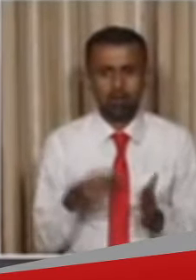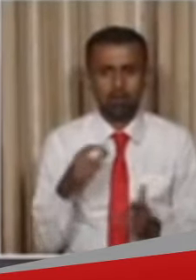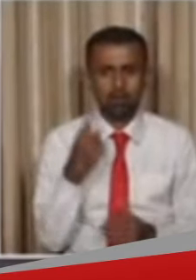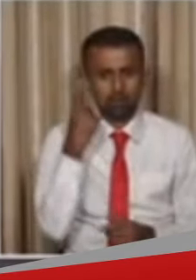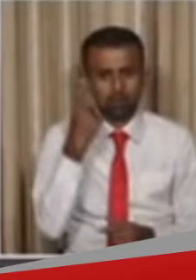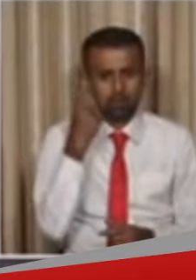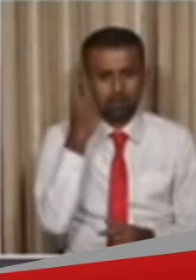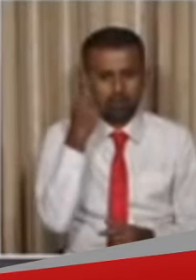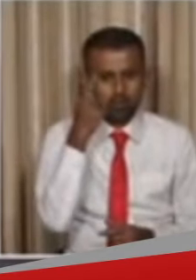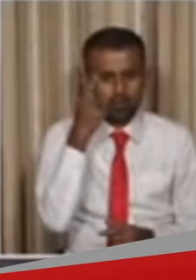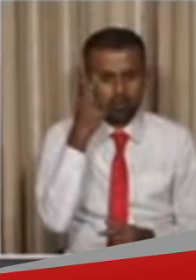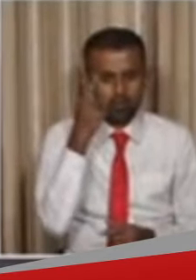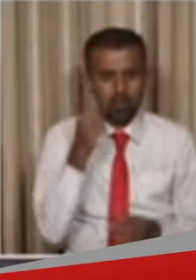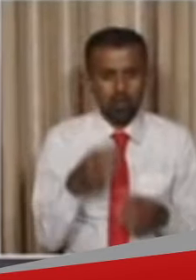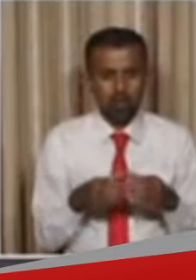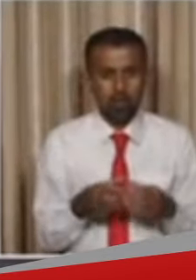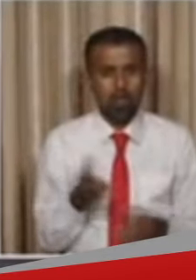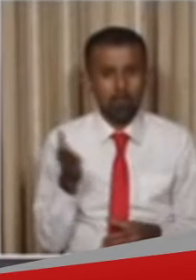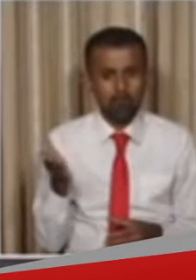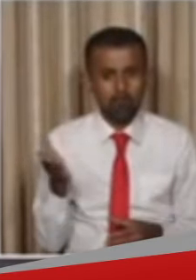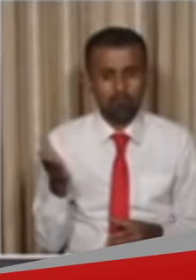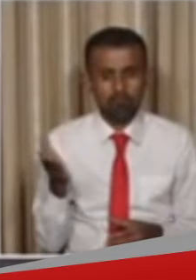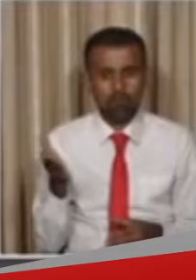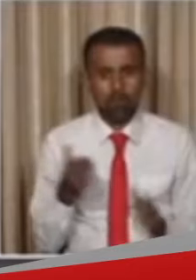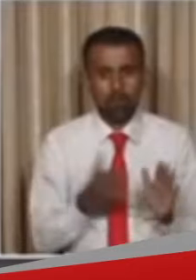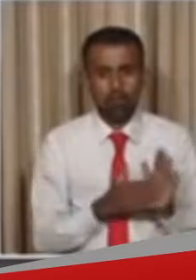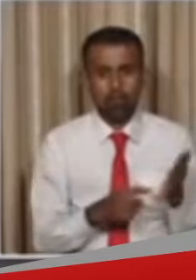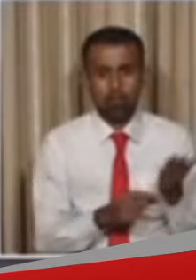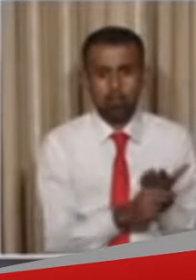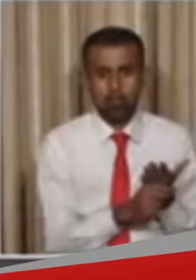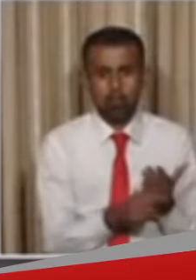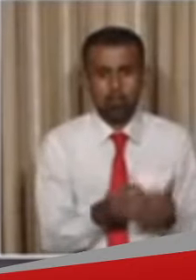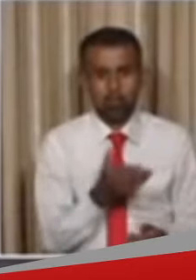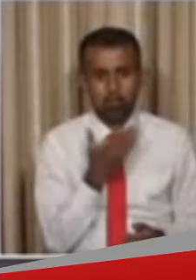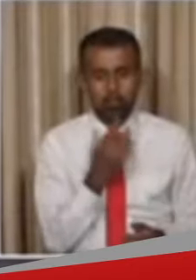තියෙන කණ්ඩායම් ඉඳෙද්දි මොබිටල්